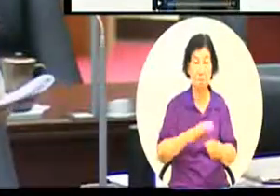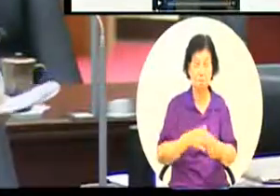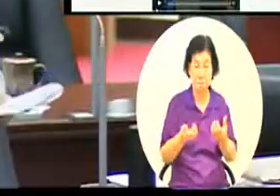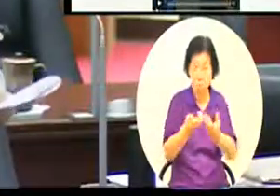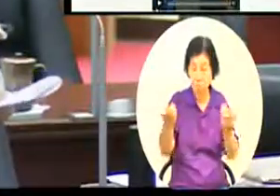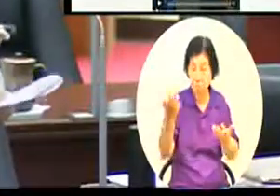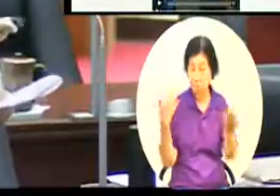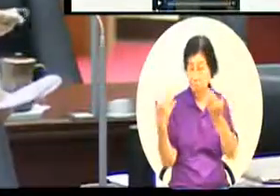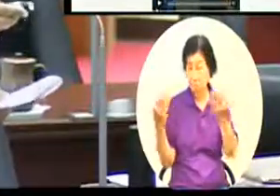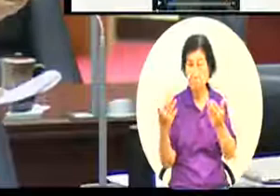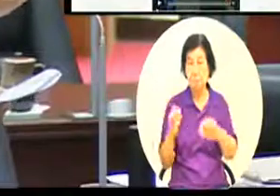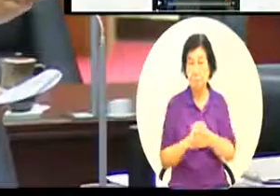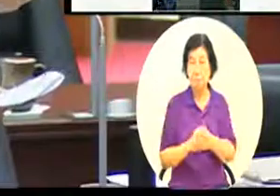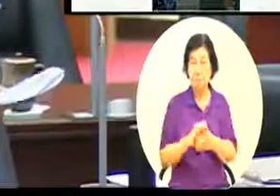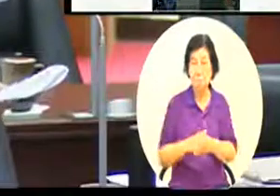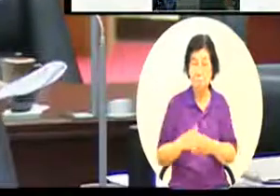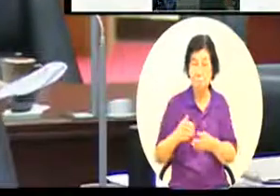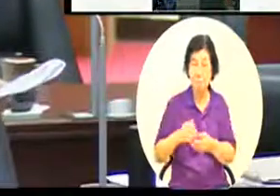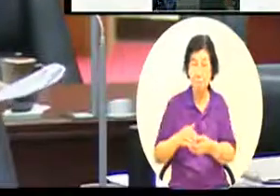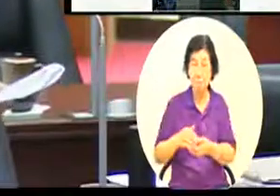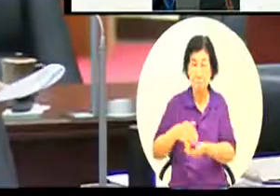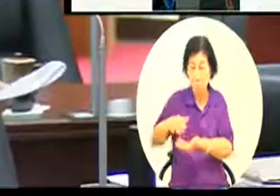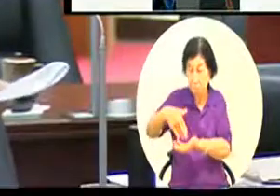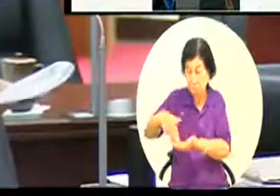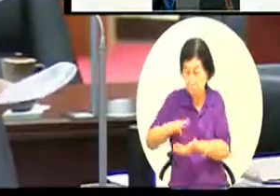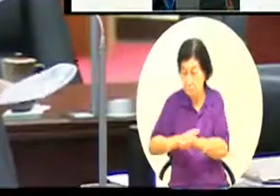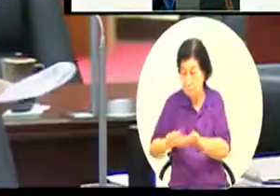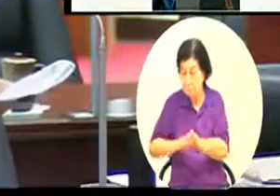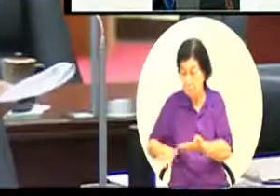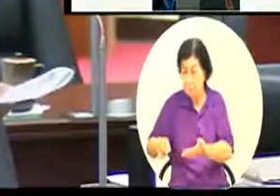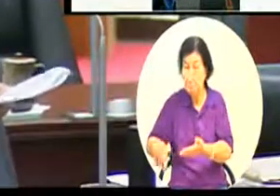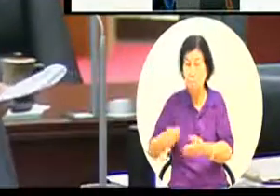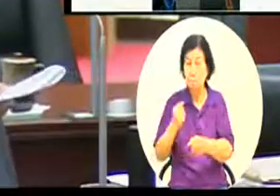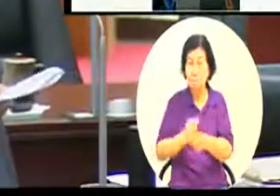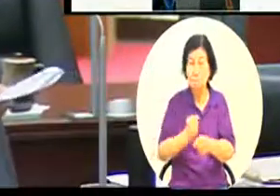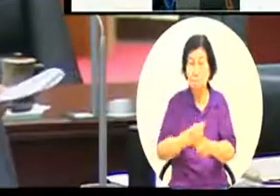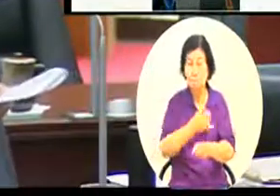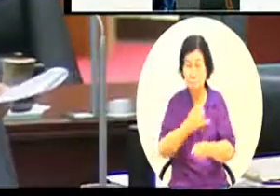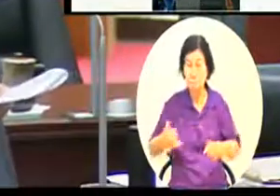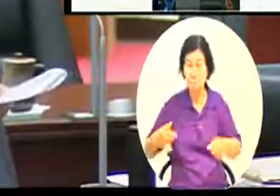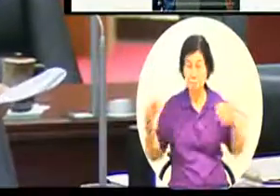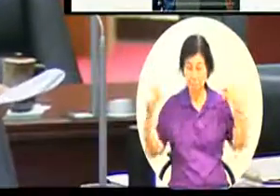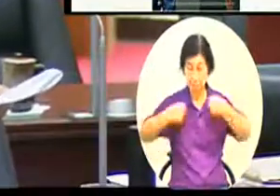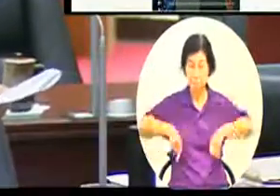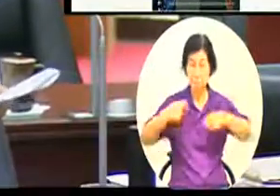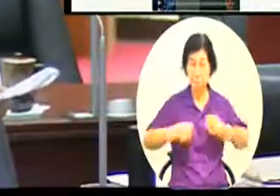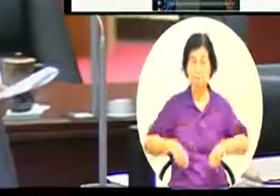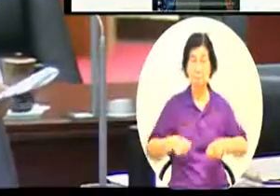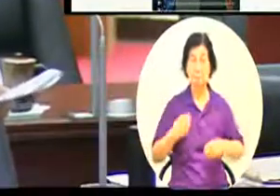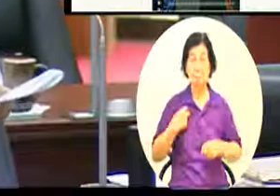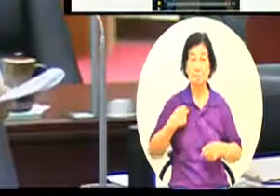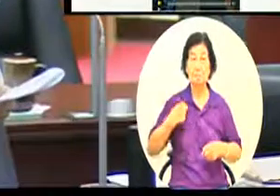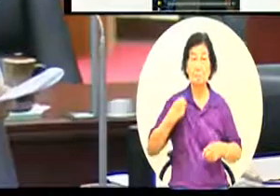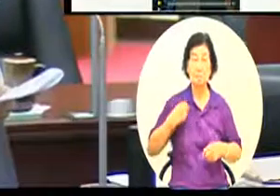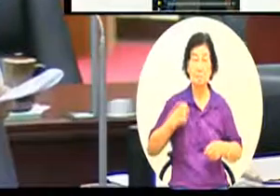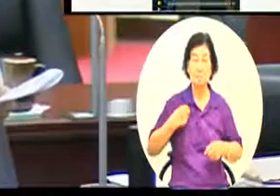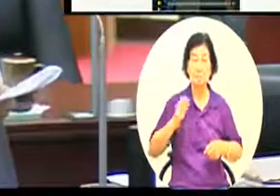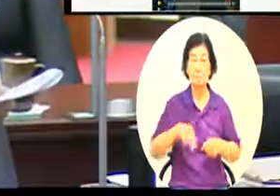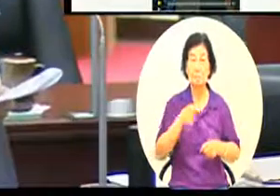全就是保全啊。对，你看这个清洁人员他的配置怎么样？啊，有配置口哨